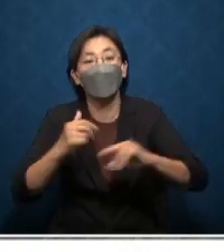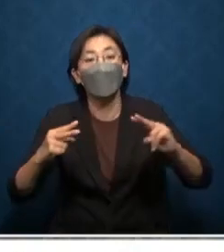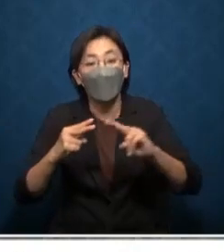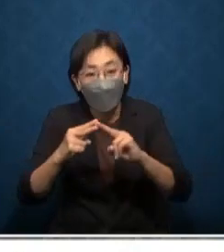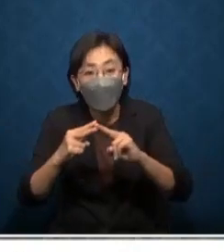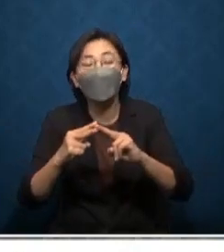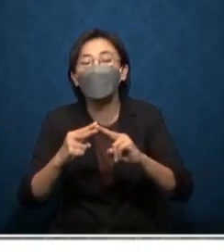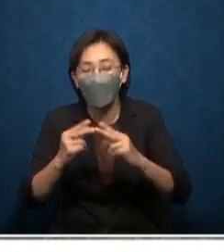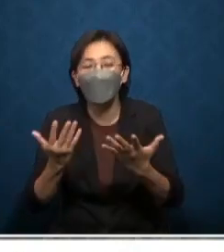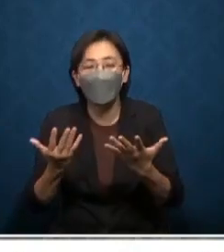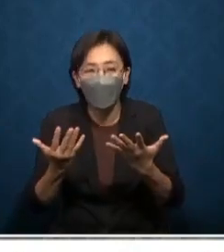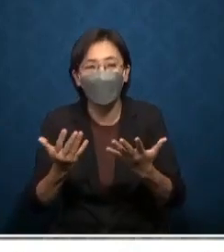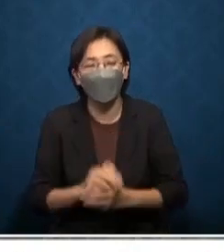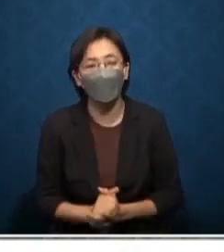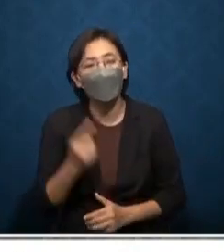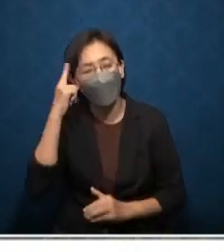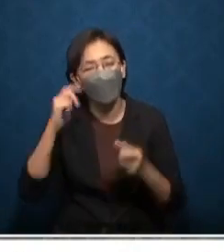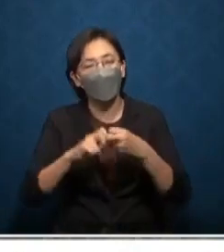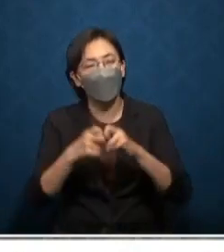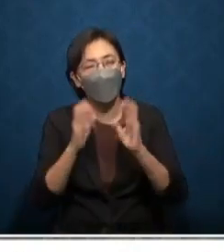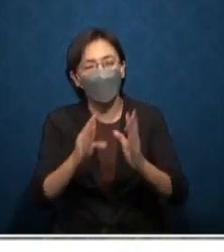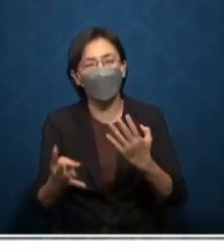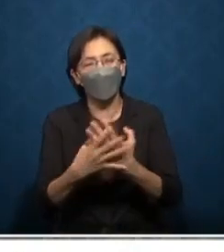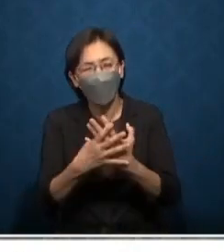ี่จะเป็นก็เหนปันหานี้